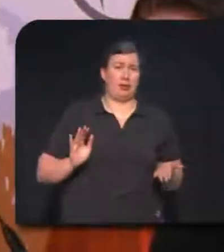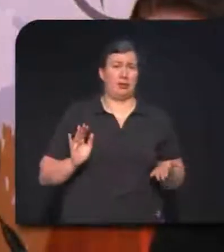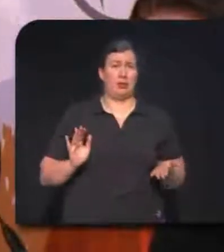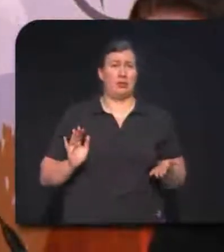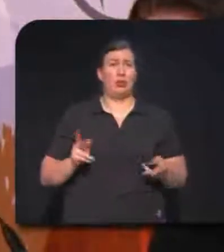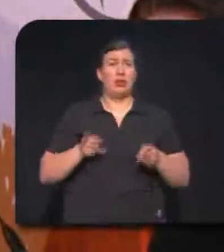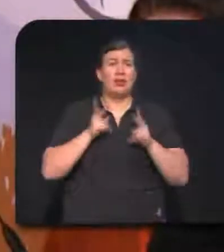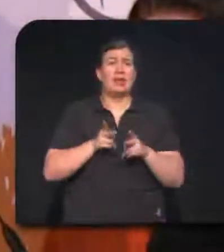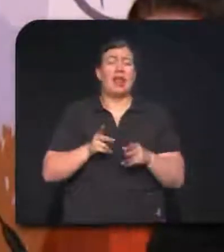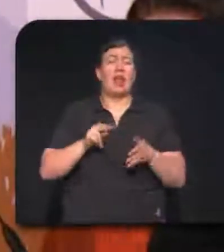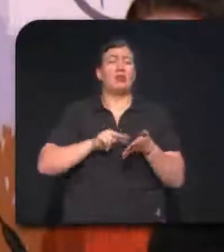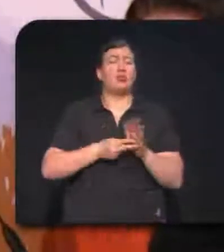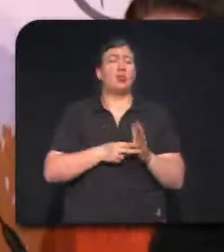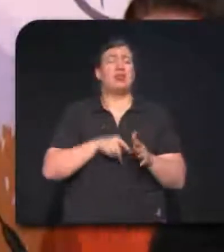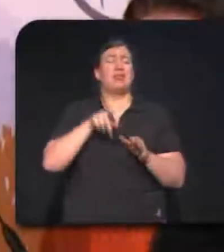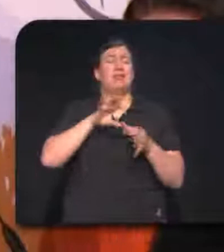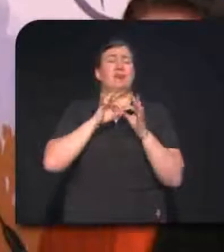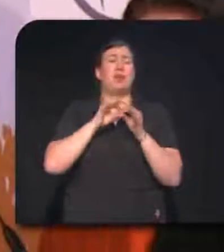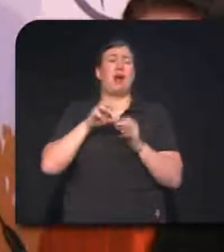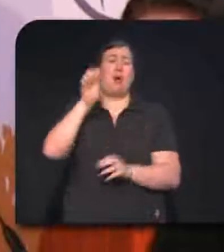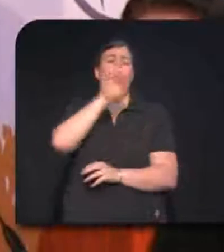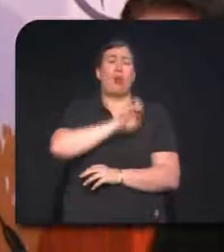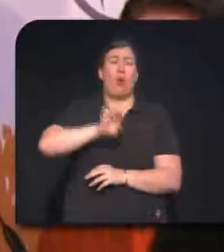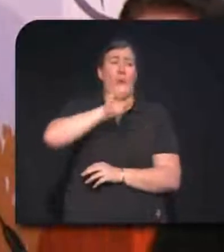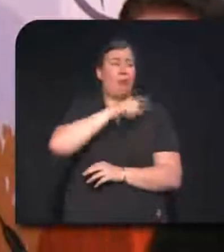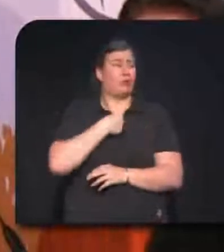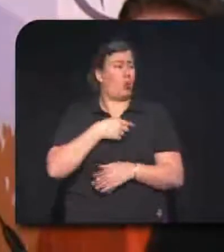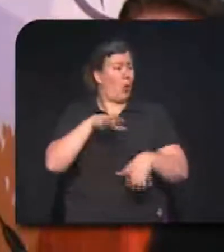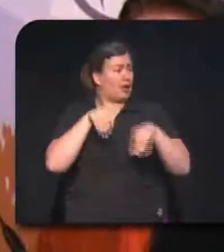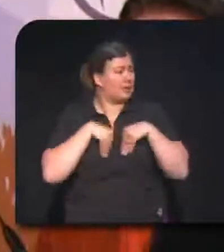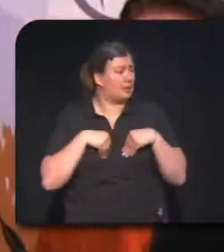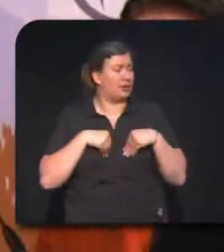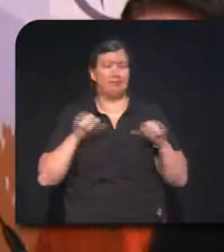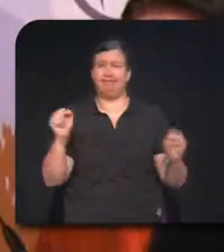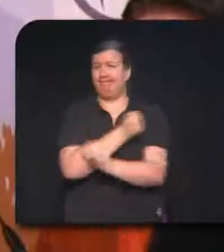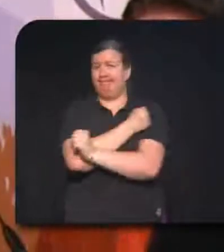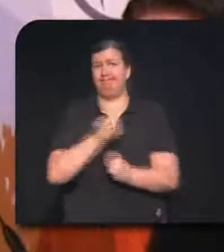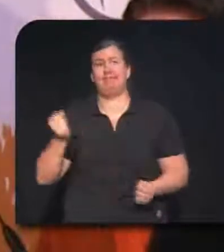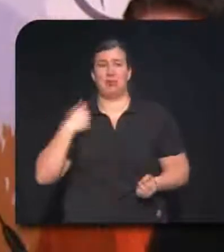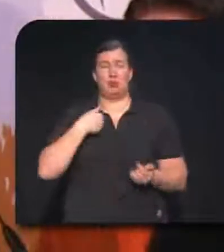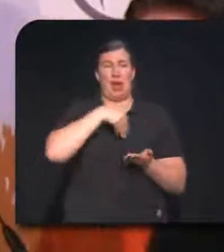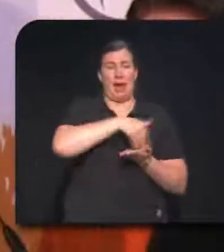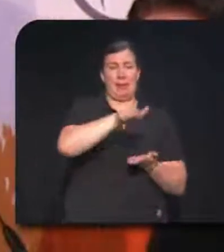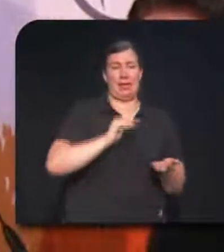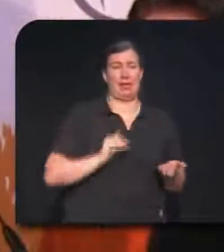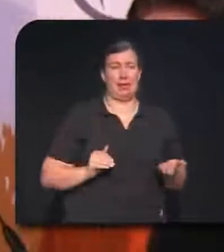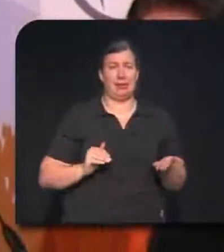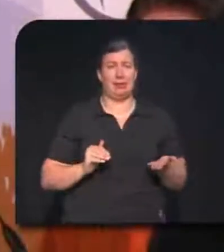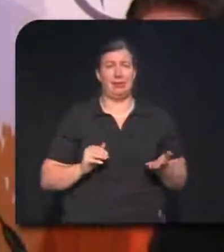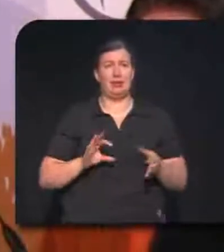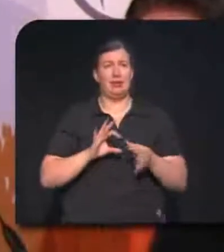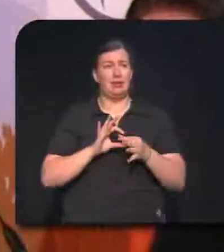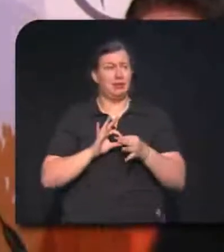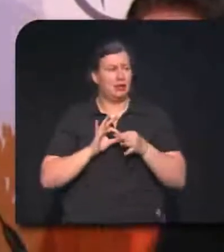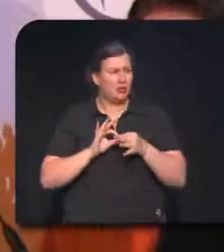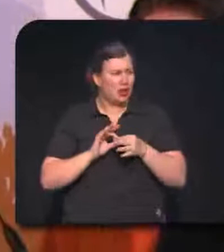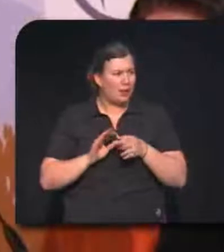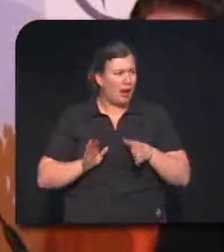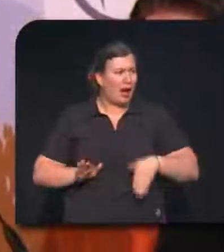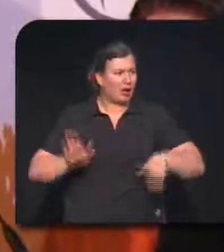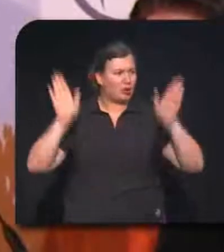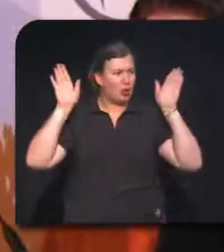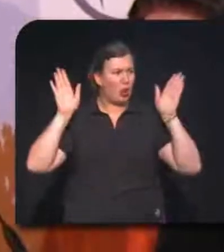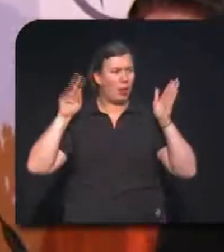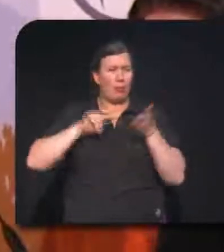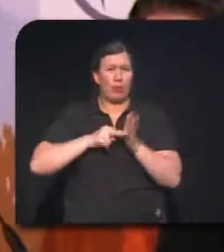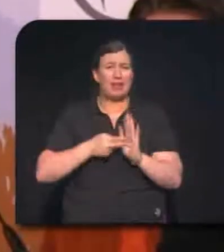nicht hinnehmbar das Leben ab eine von Solidarität geprägt europäische Flüchtlings und Asylpolitik darf einzelne Mitgliedstaaten nicht mit